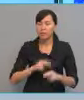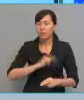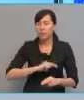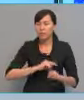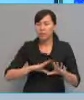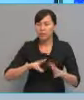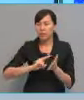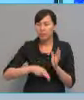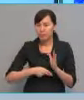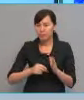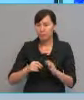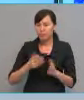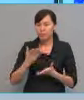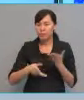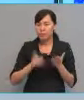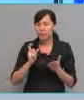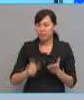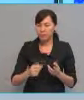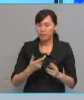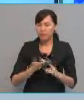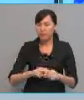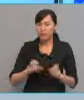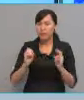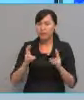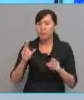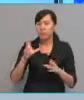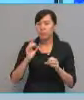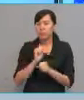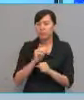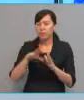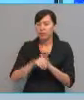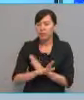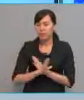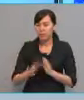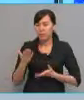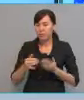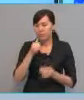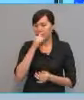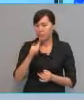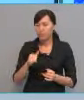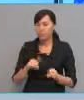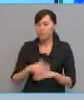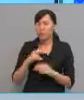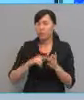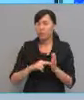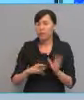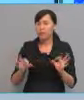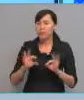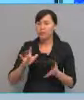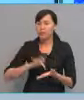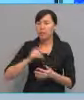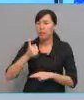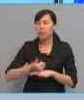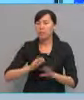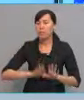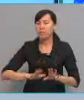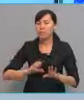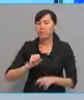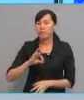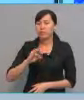Алдан алған анықтамамен жүретін тұрғындар енді арнайы базаға тіркелмесе көшеге шыға алмайды. Жаңа жобаны түсіндіру үшін қала әкімінің